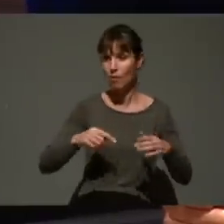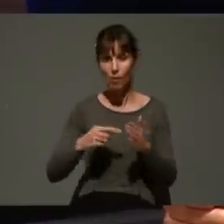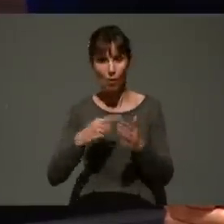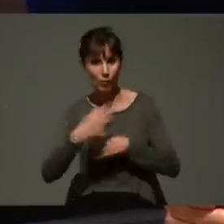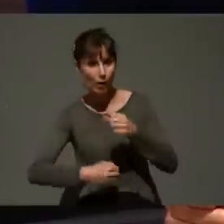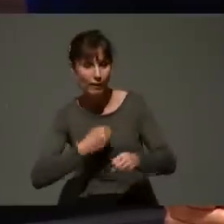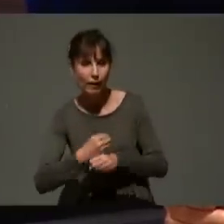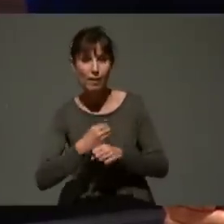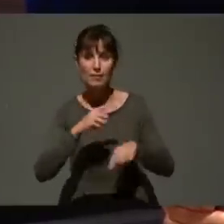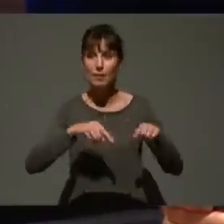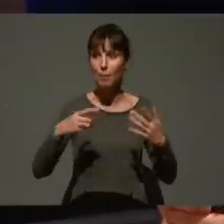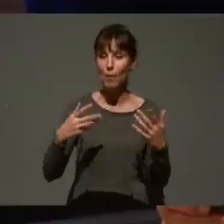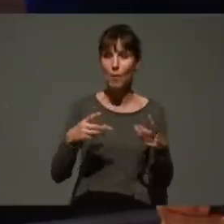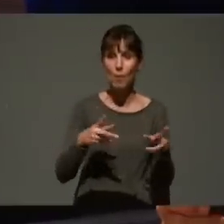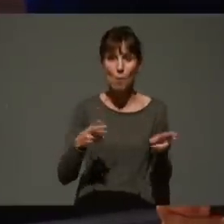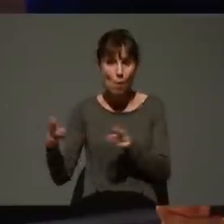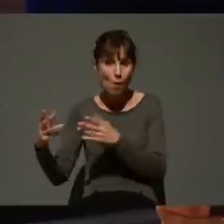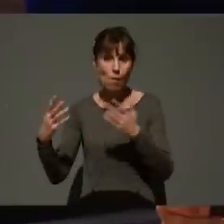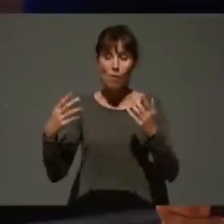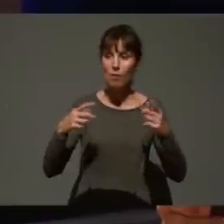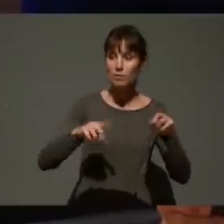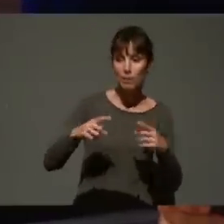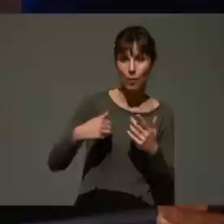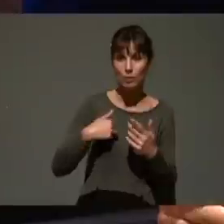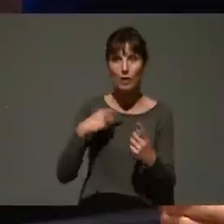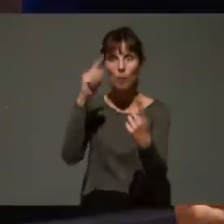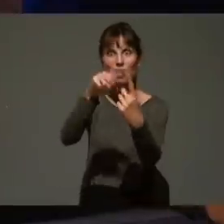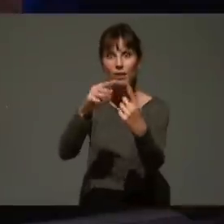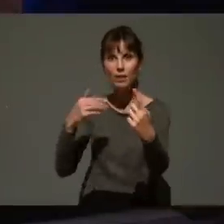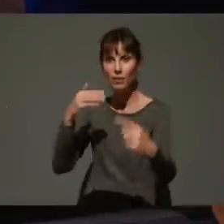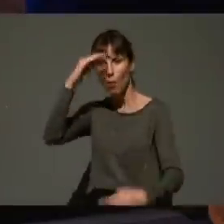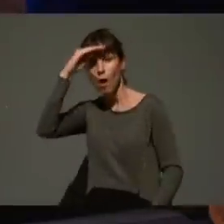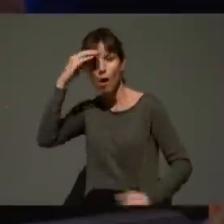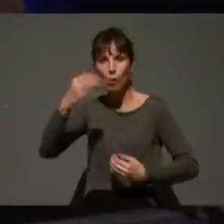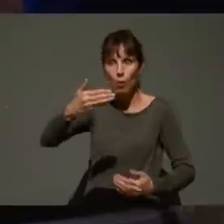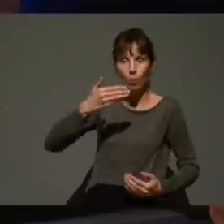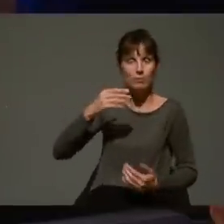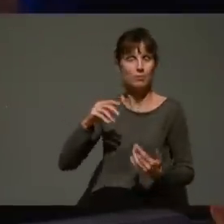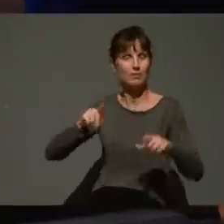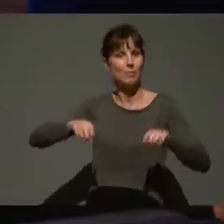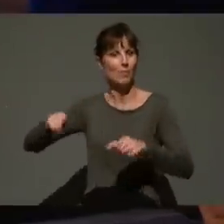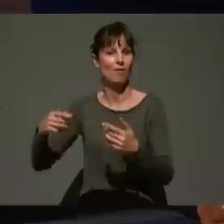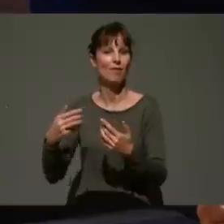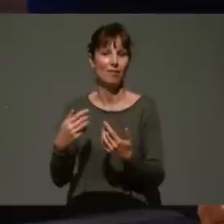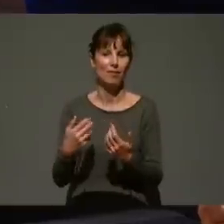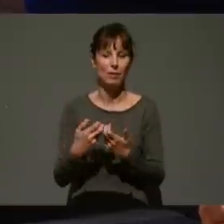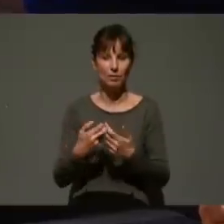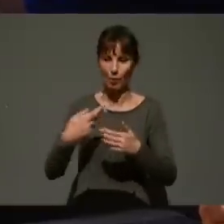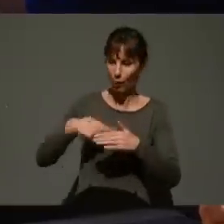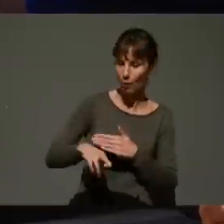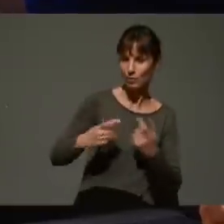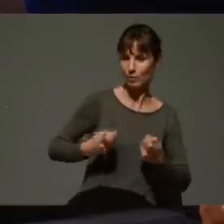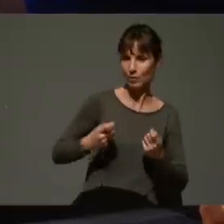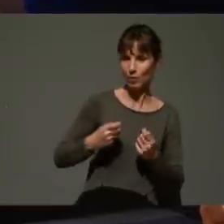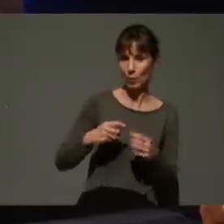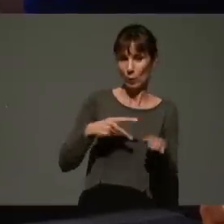puis des moments qui me séparent d'un objectif. Donc, c'est vrai que là, par exemple, en reprise d'entraînement, en tout